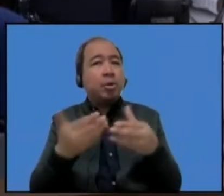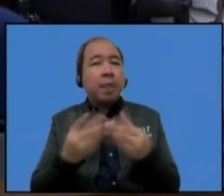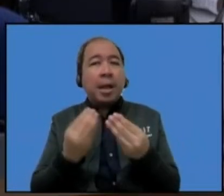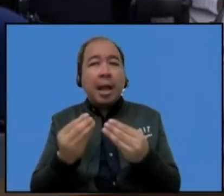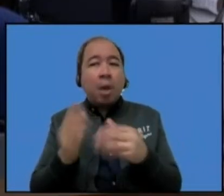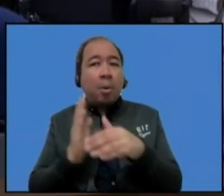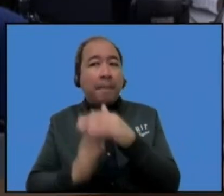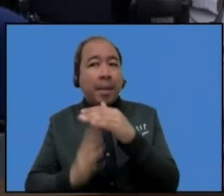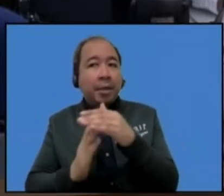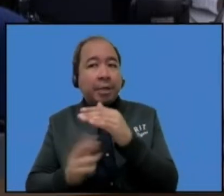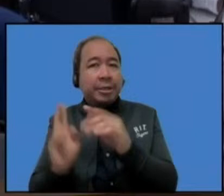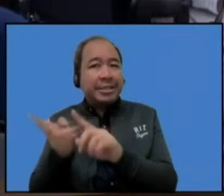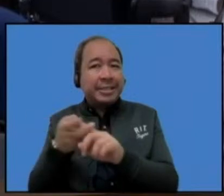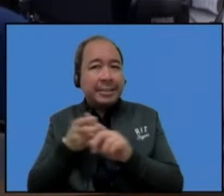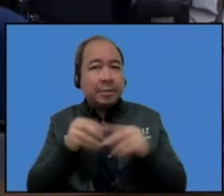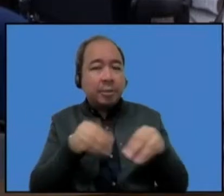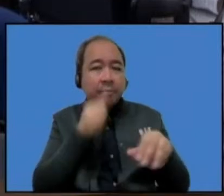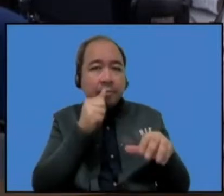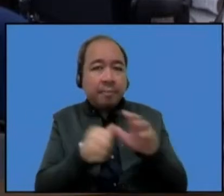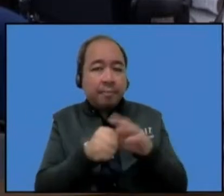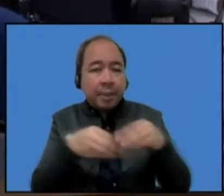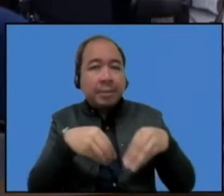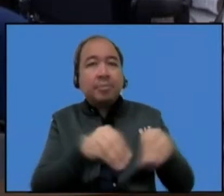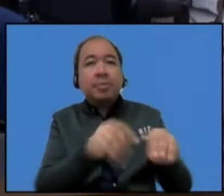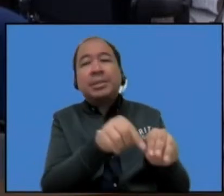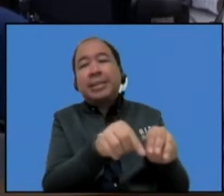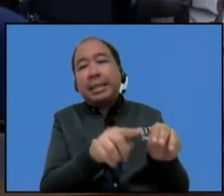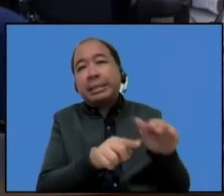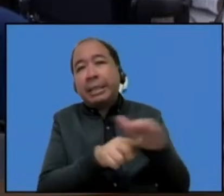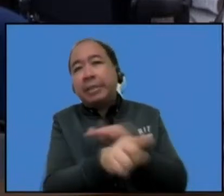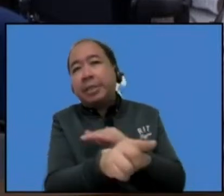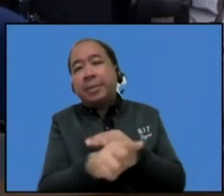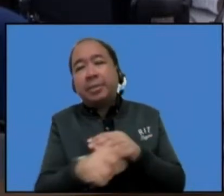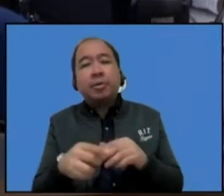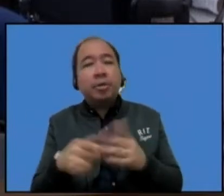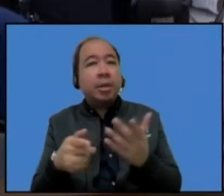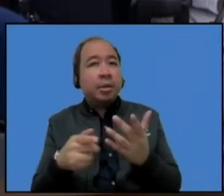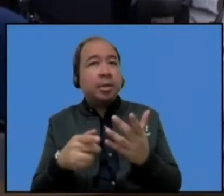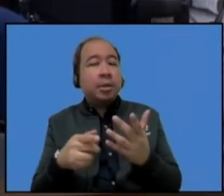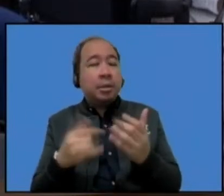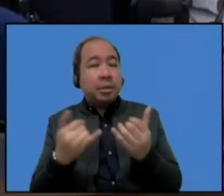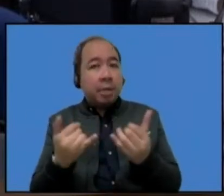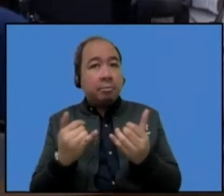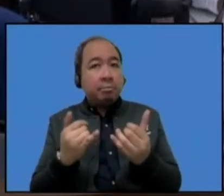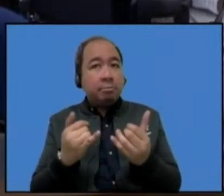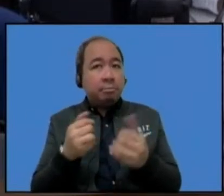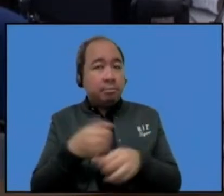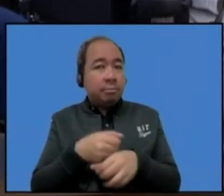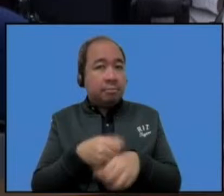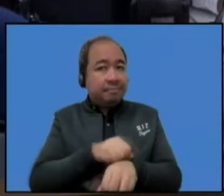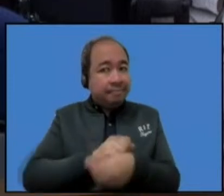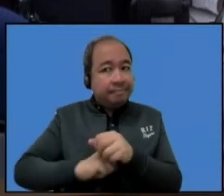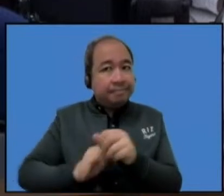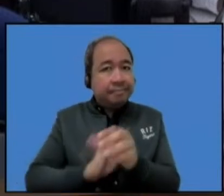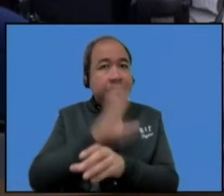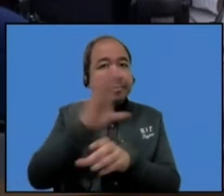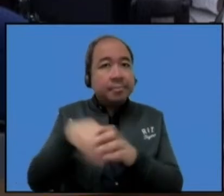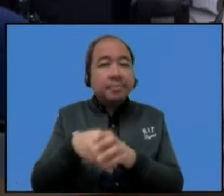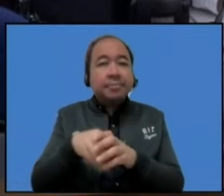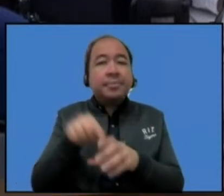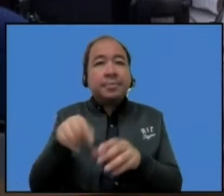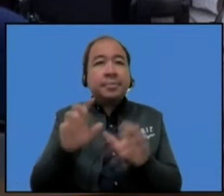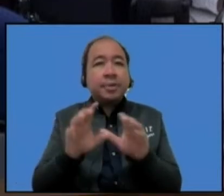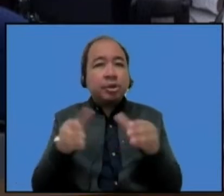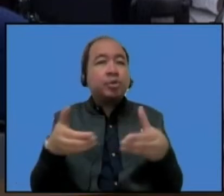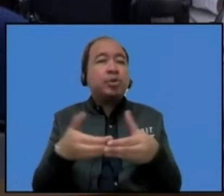动，积极跟进了解全球偷运移民犯罪活动的趋势和特点，及时采取针